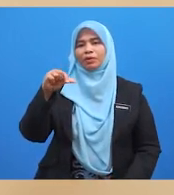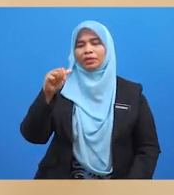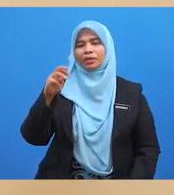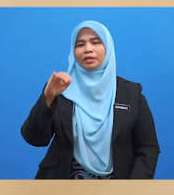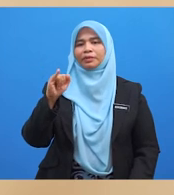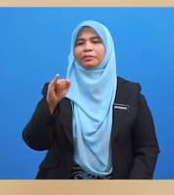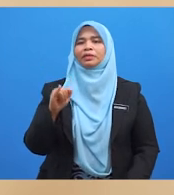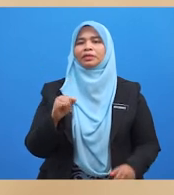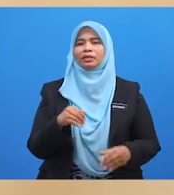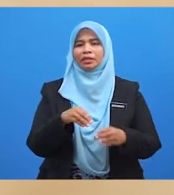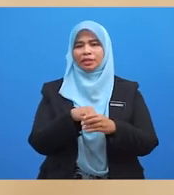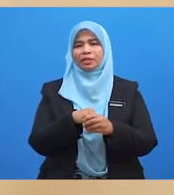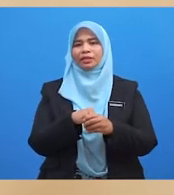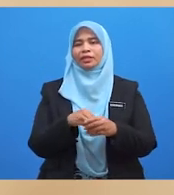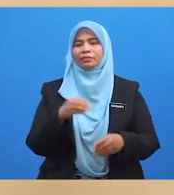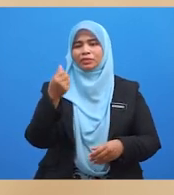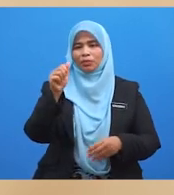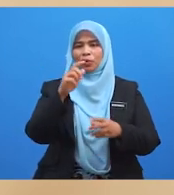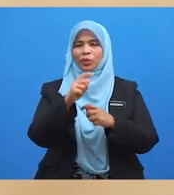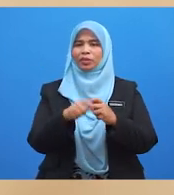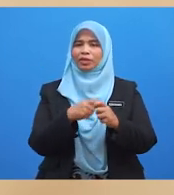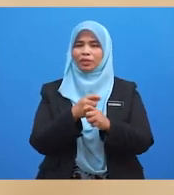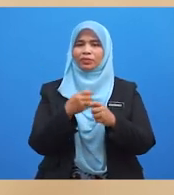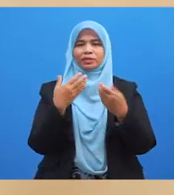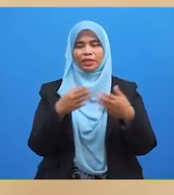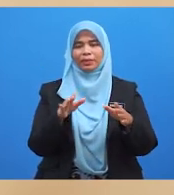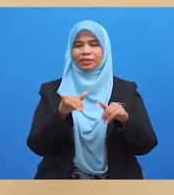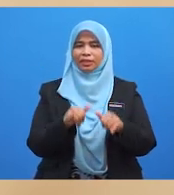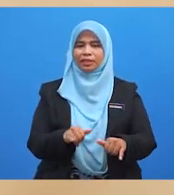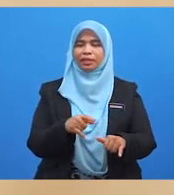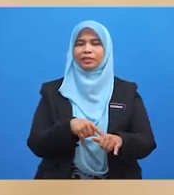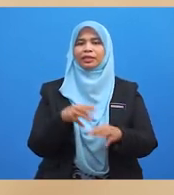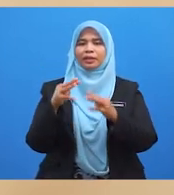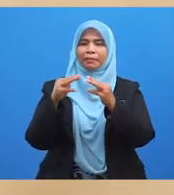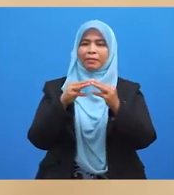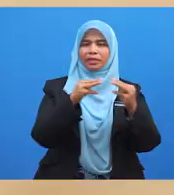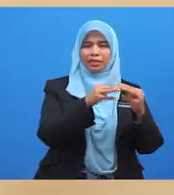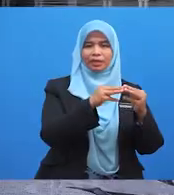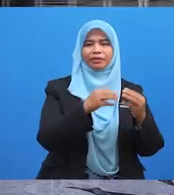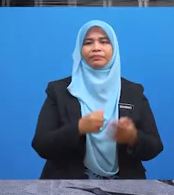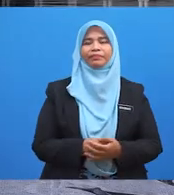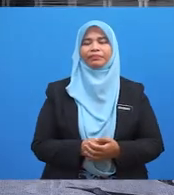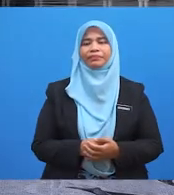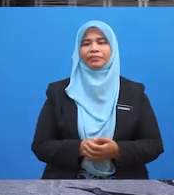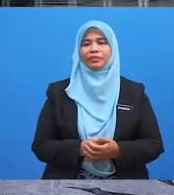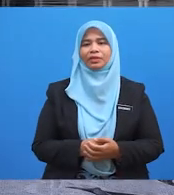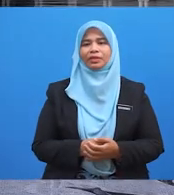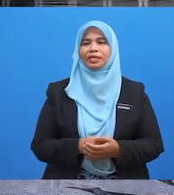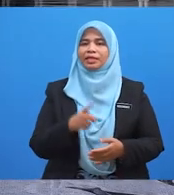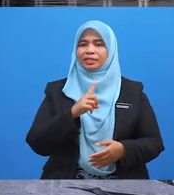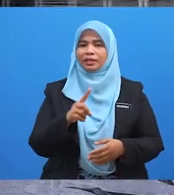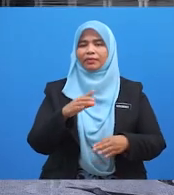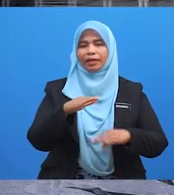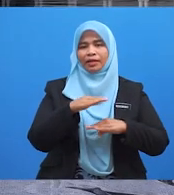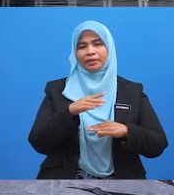keberadaan baginda di Madinah. Itu pun dilakukan demi dakwah. Dan Islam